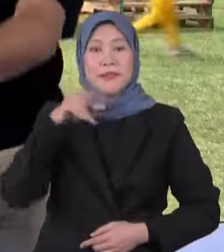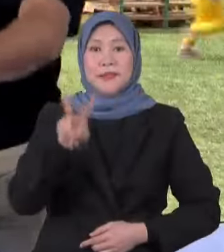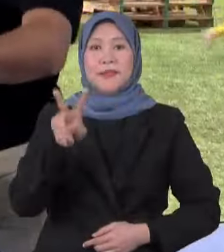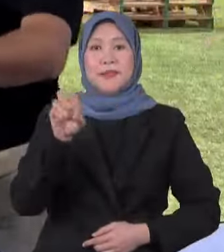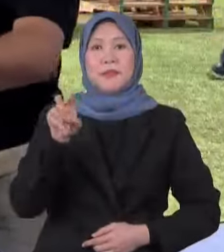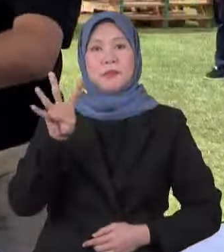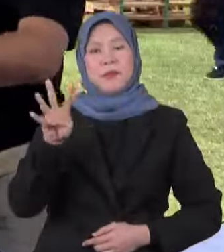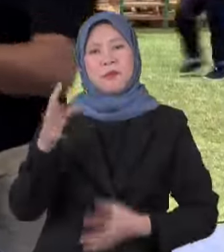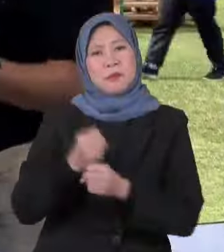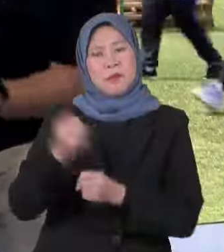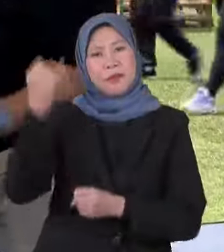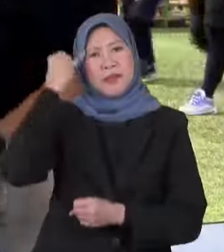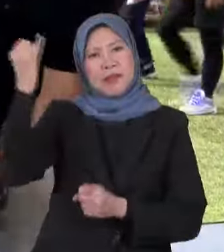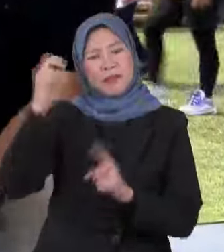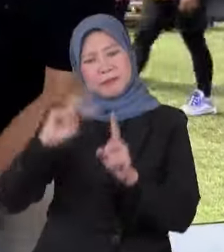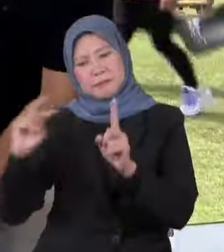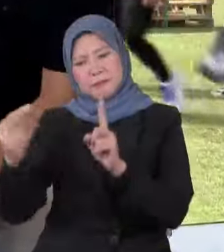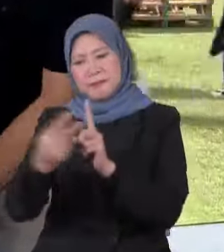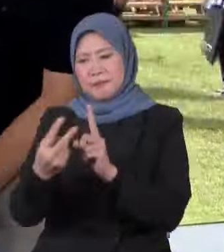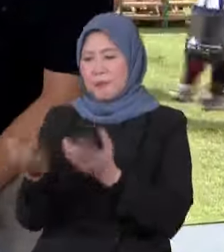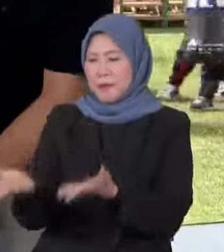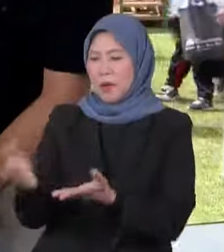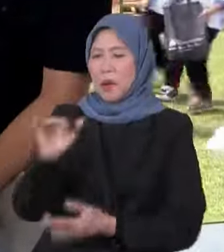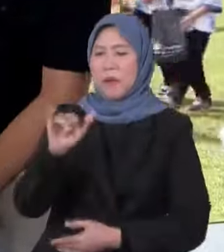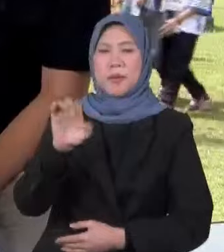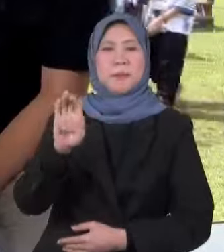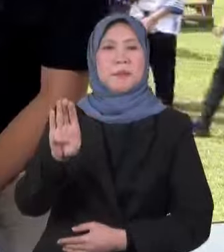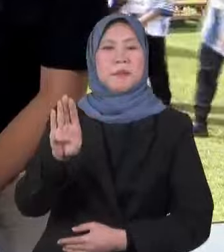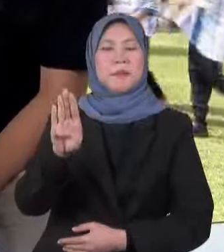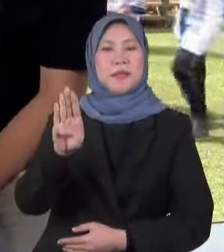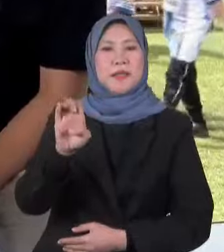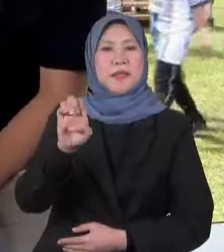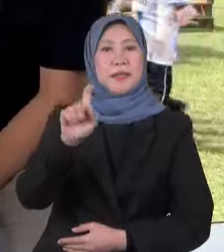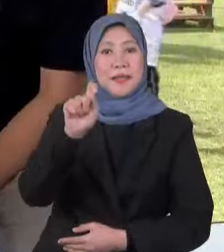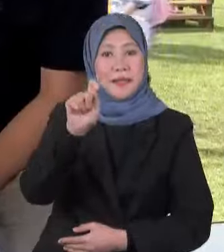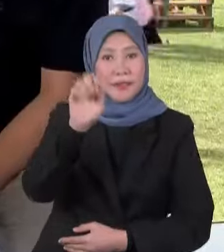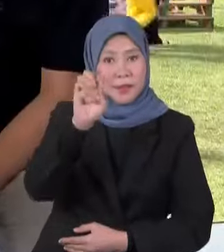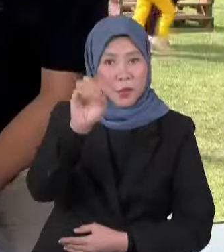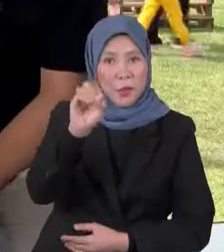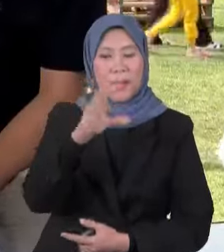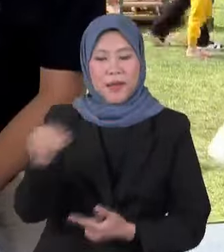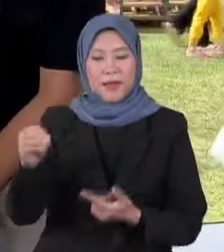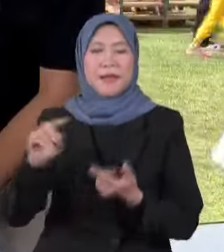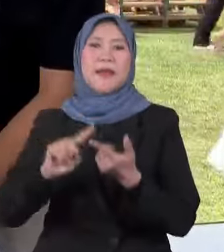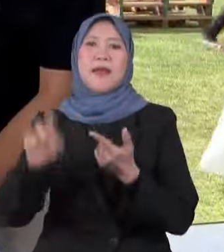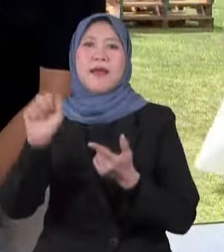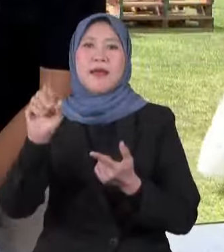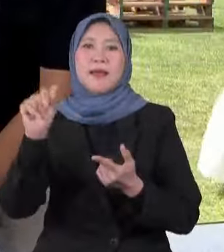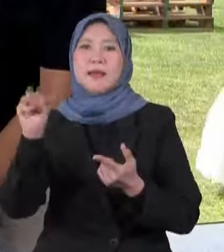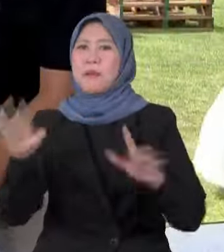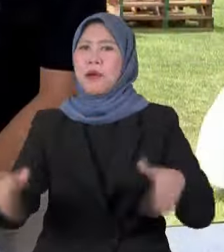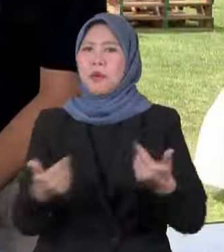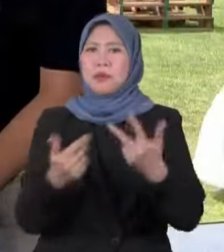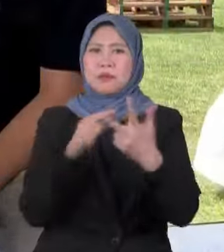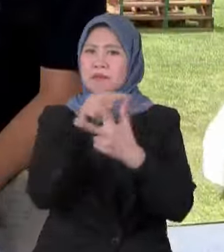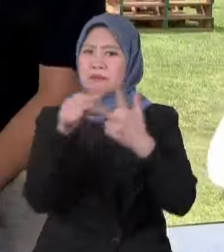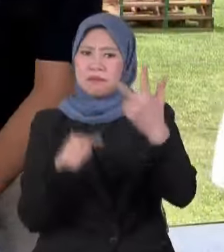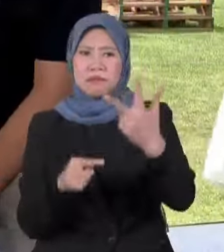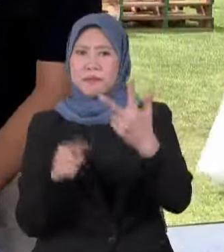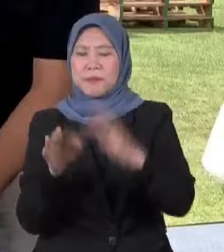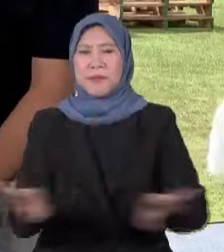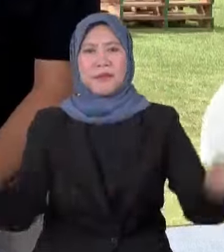dapatkan pandangan daripada YB Tony Chin dan juga YB Adam Adli untuk bagaimana kita nak mencari kriteria, tiga kriteria